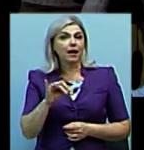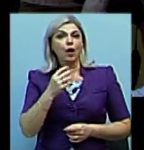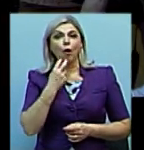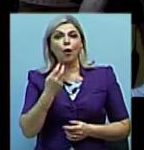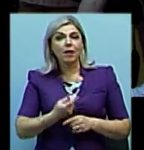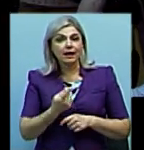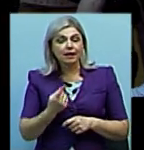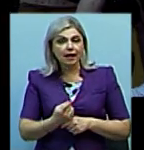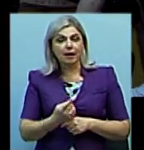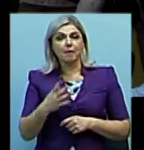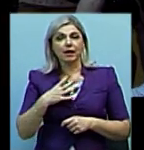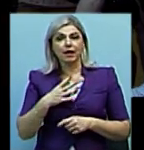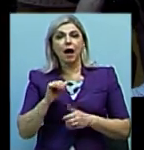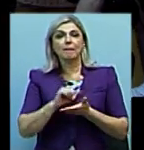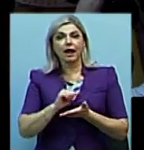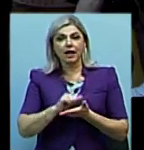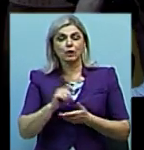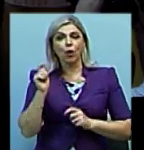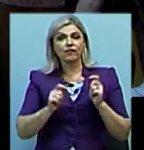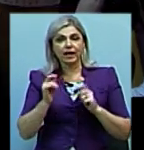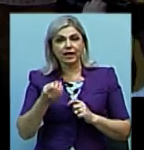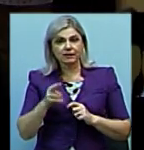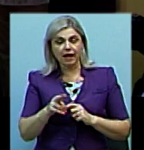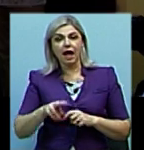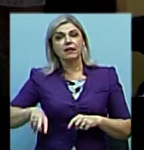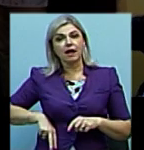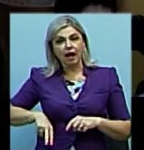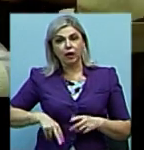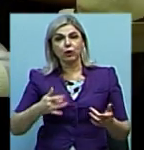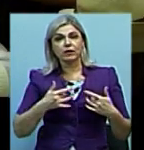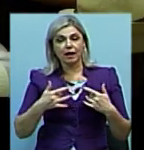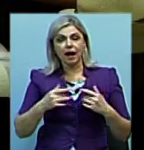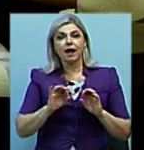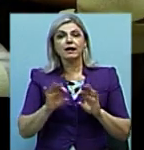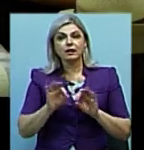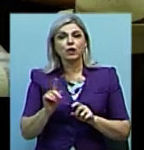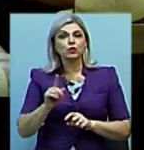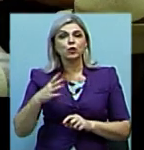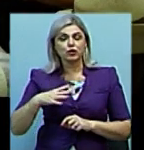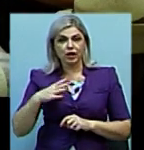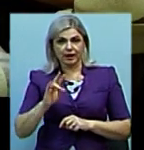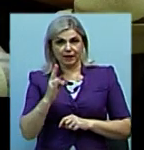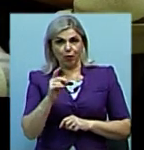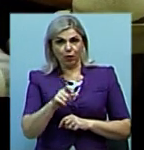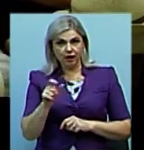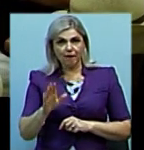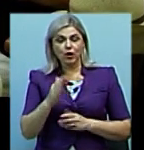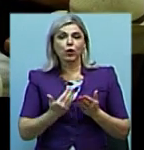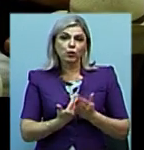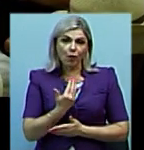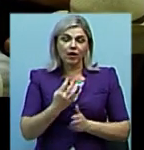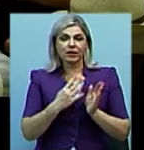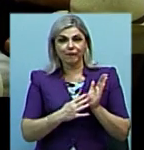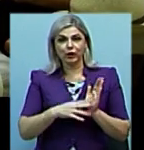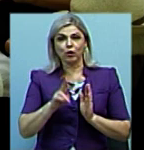відбулася прес-конференція. Директор театру Микола Берсон розповів, що чекає на миколаївського глядача у новому 92-му театральному